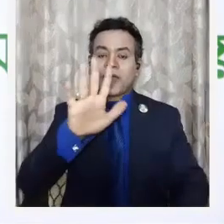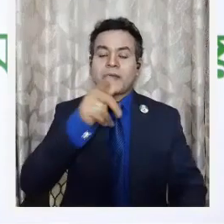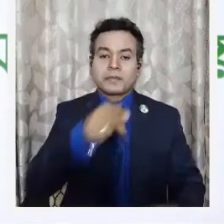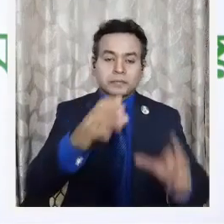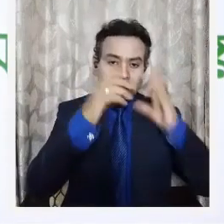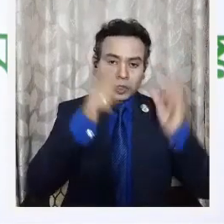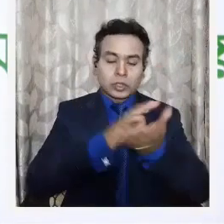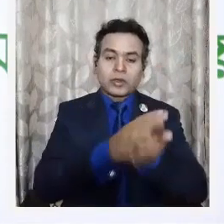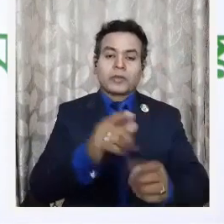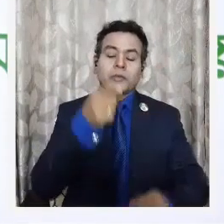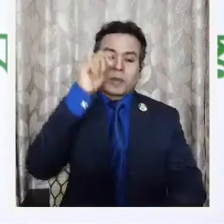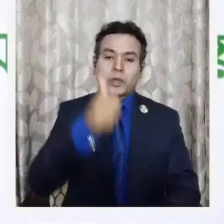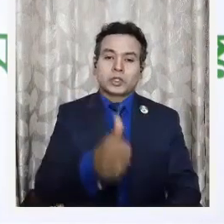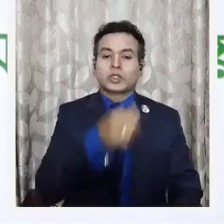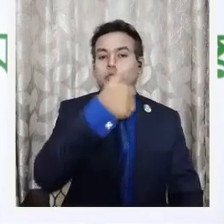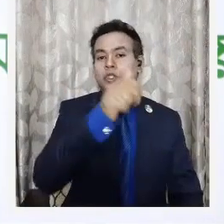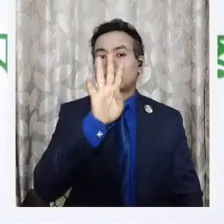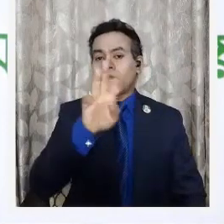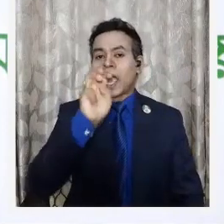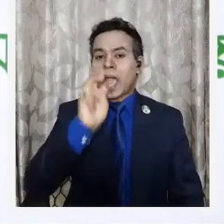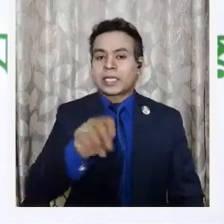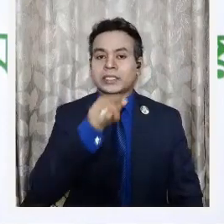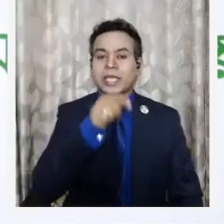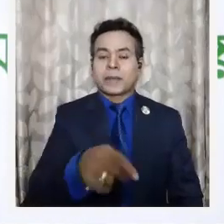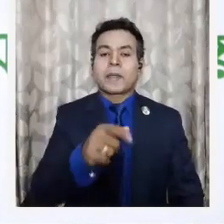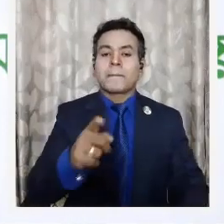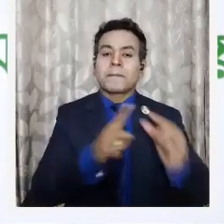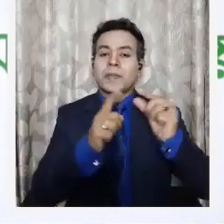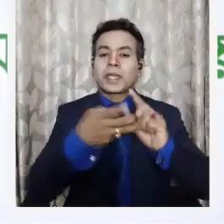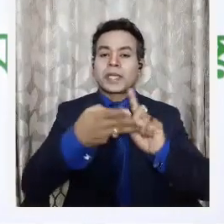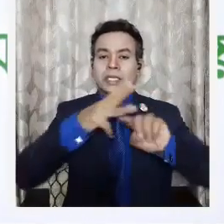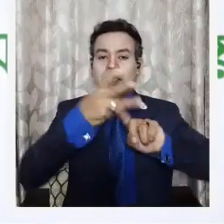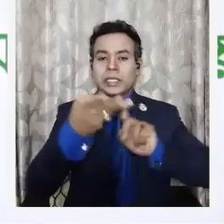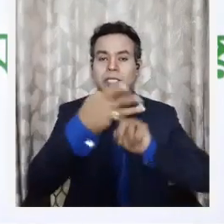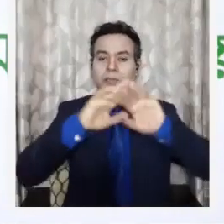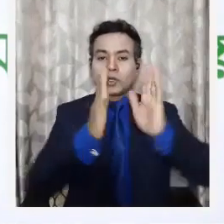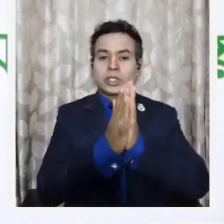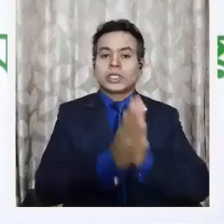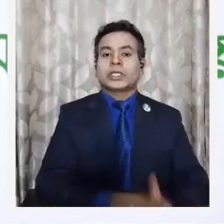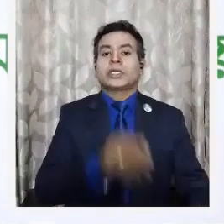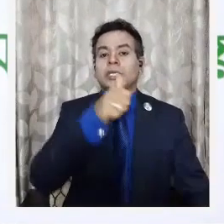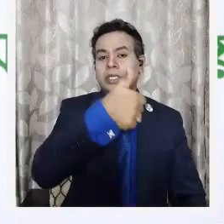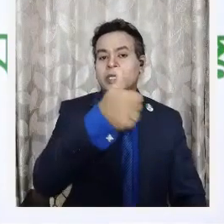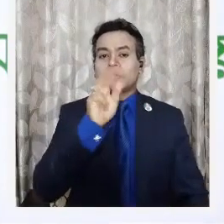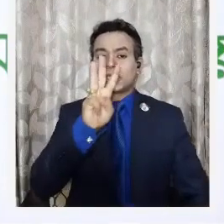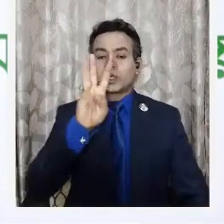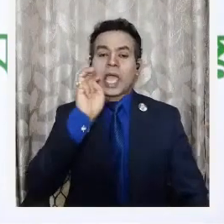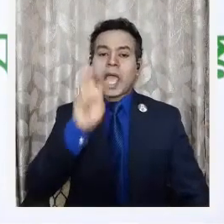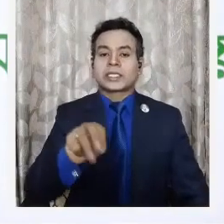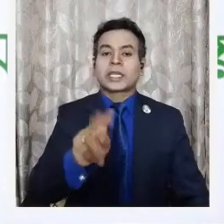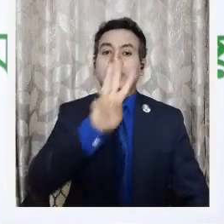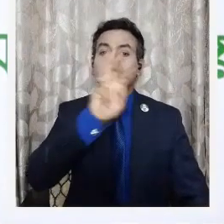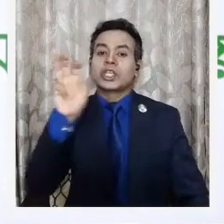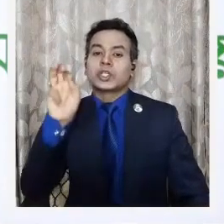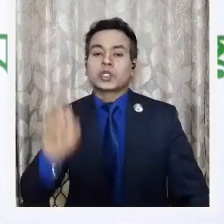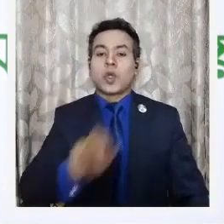42,997টি, KN95 মাস্ক, ফেস শিল্ড 64,041টি এবং ব্যক্তিগত সুরক্ষা সামগ্রী